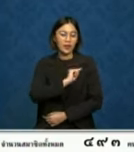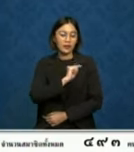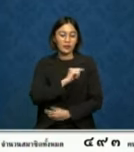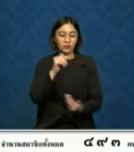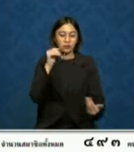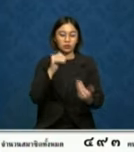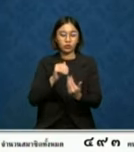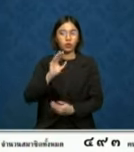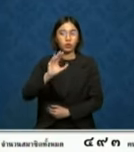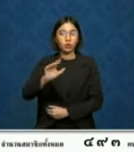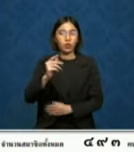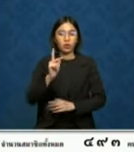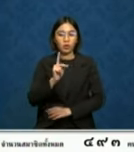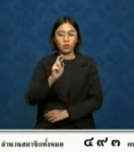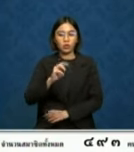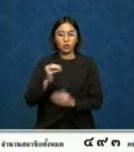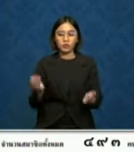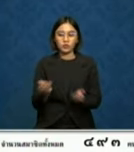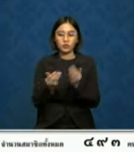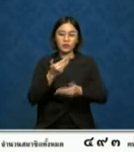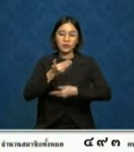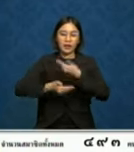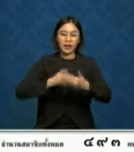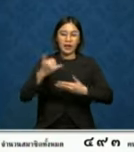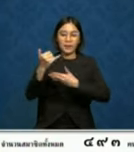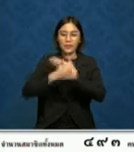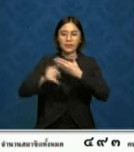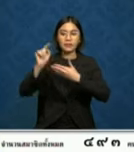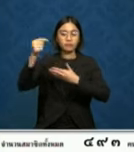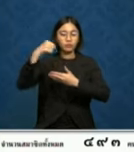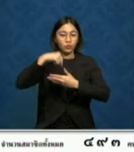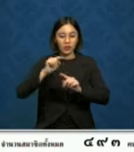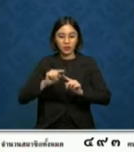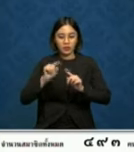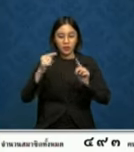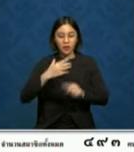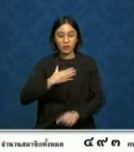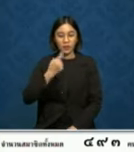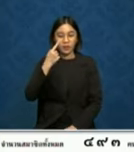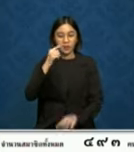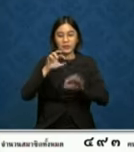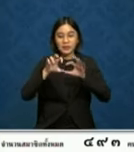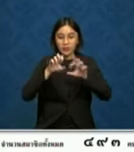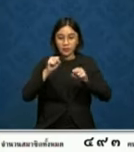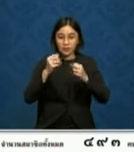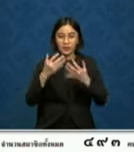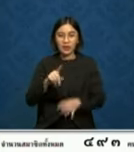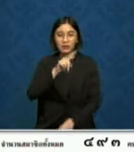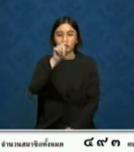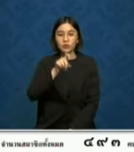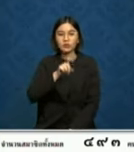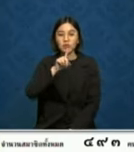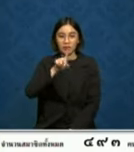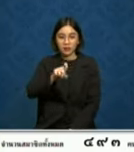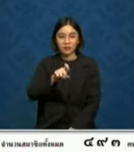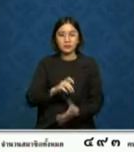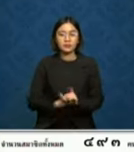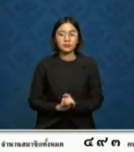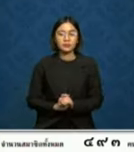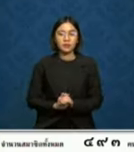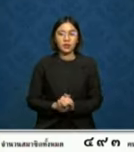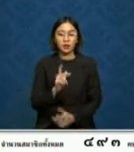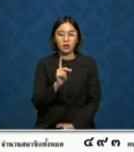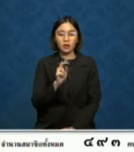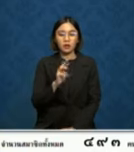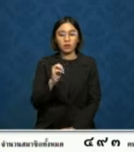โดยตรงของกรมส่งเสริมการค้าระหว่างประเทศนะครับแต่ผมขอตั้งข้อสังเกตแล้วเป็นคำถามนี้แล้วกันนะครับคือ